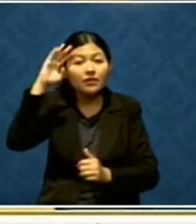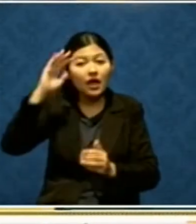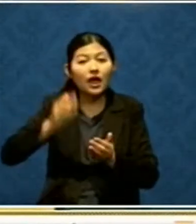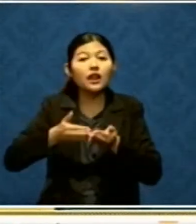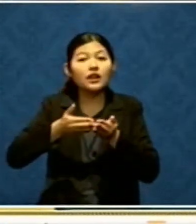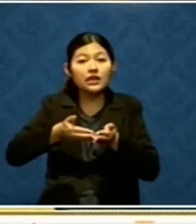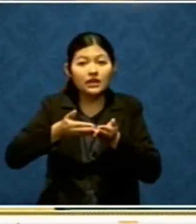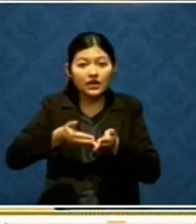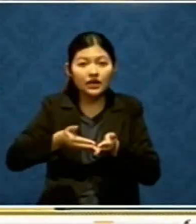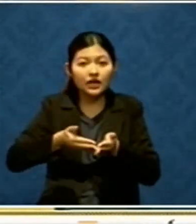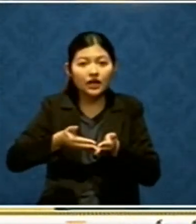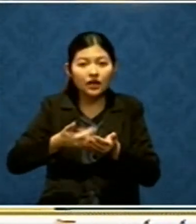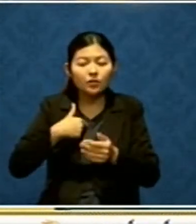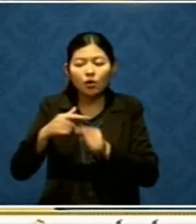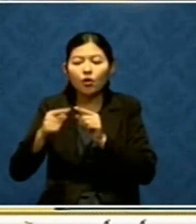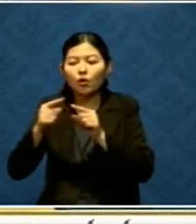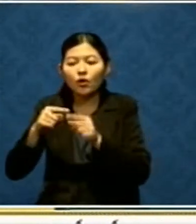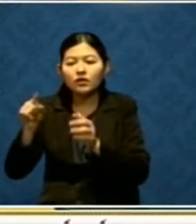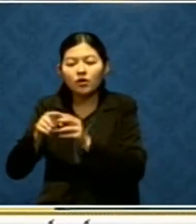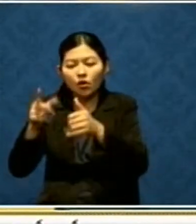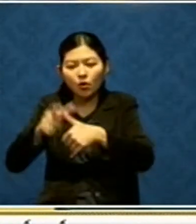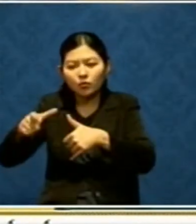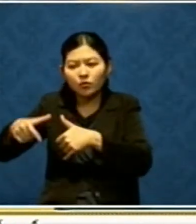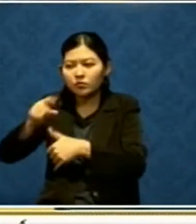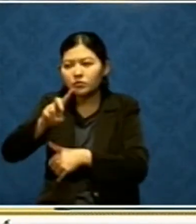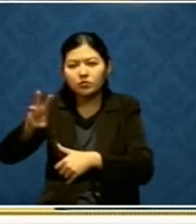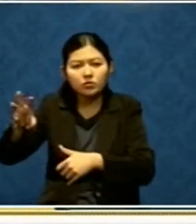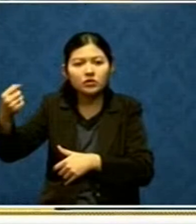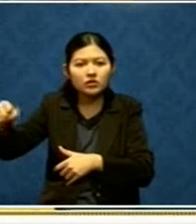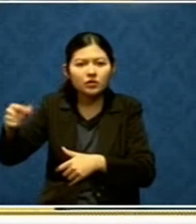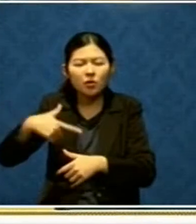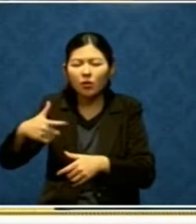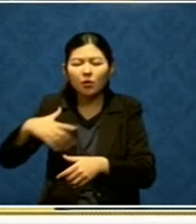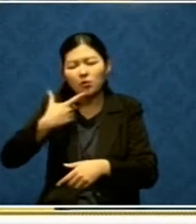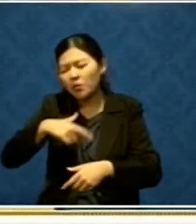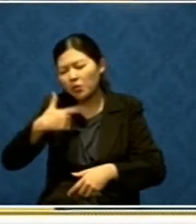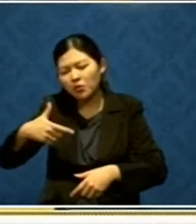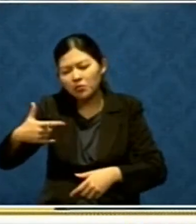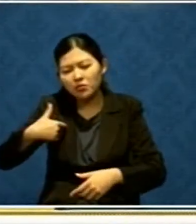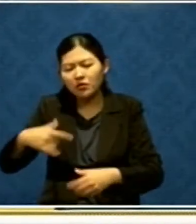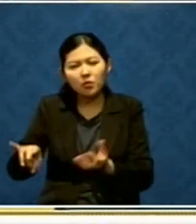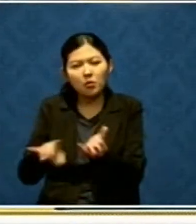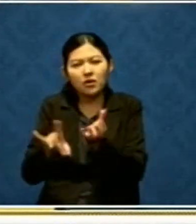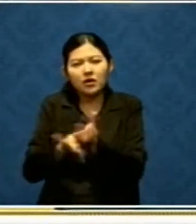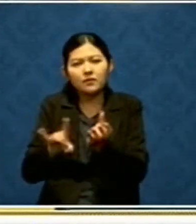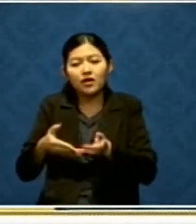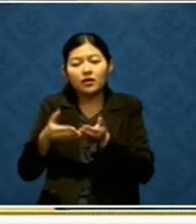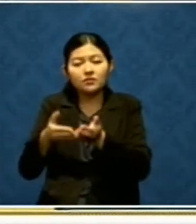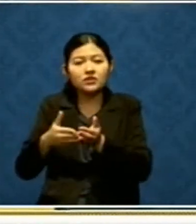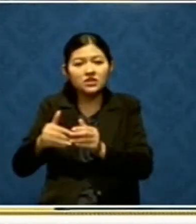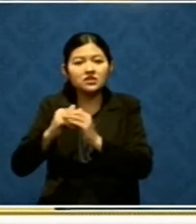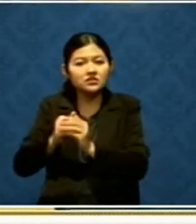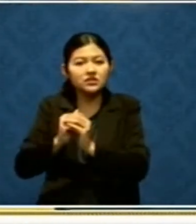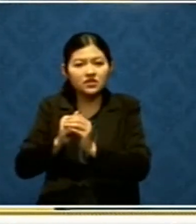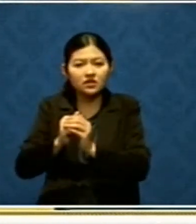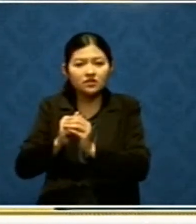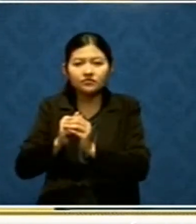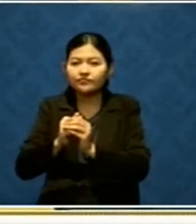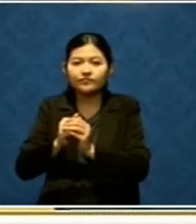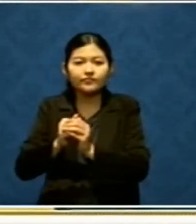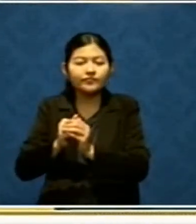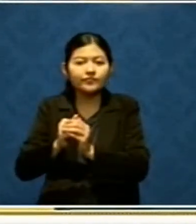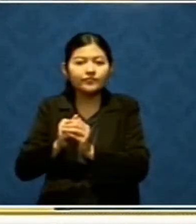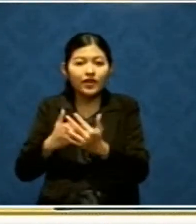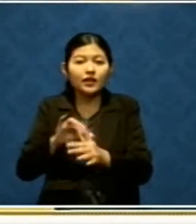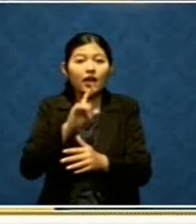คุยกับทหารเรือจริงๆเนี่ยผมไปคุยมาเป็น10คนแล้วเขาบ่นมานานแล้วครับเรื่องคุณภาพของเรือจีนเนี่ยตั้งแต่เรือบนผิวน้ำแล้วค